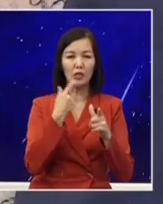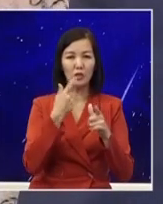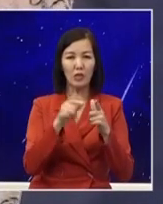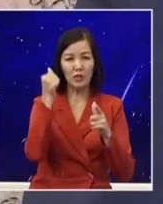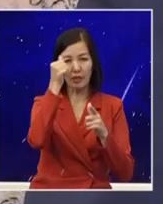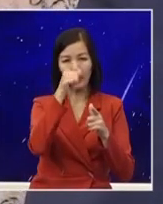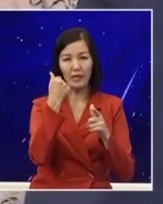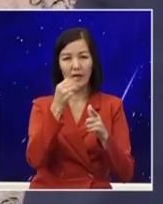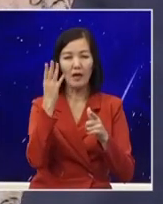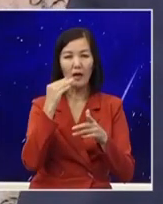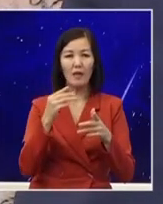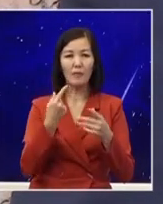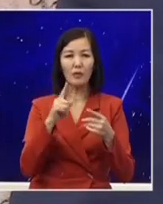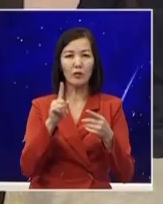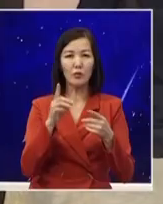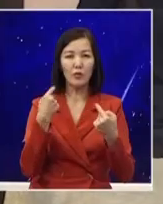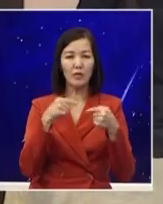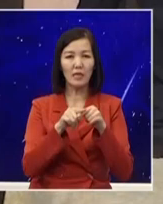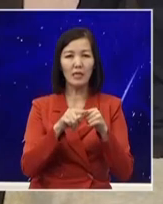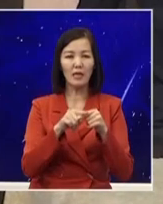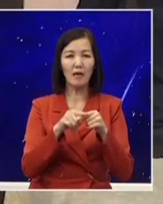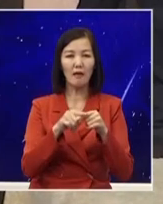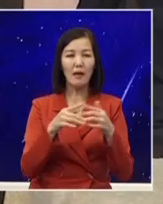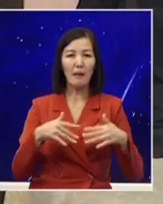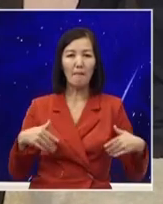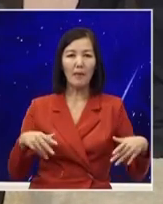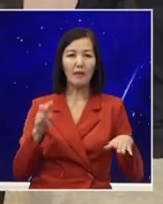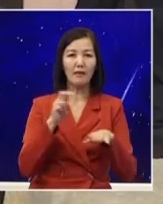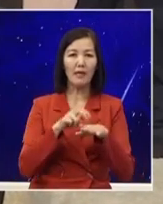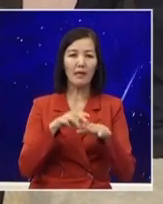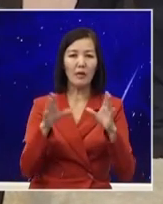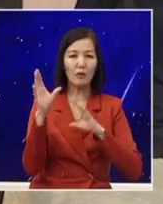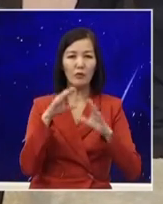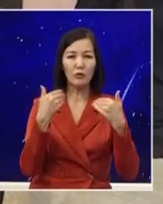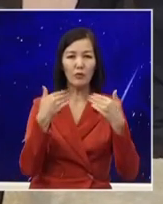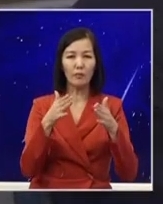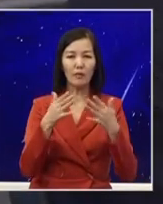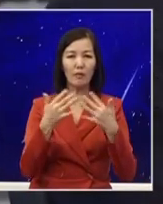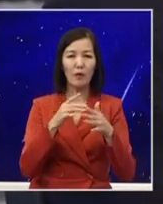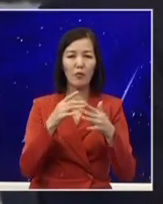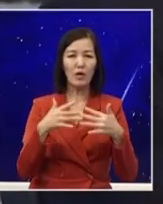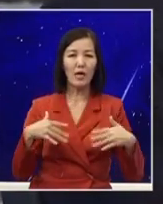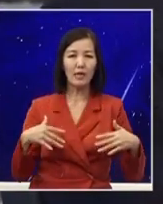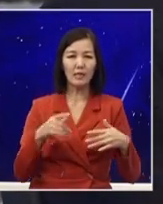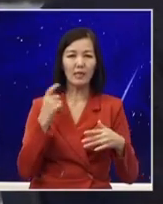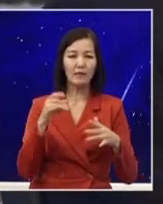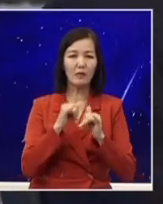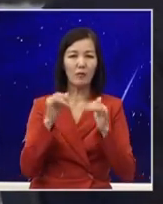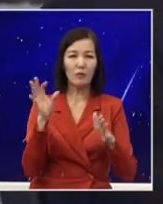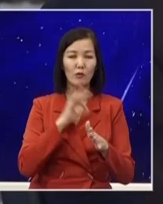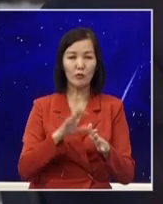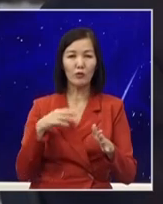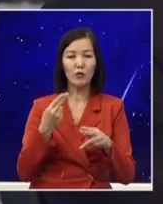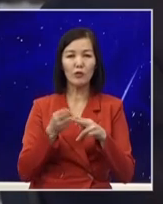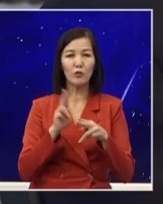1929-32 жылдары Алматы зоотехникалық мал дәрігерлік институтын бітіріп, елдегі мал шаруашылығы дамуына өзіндік үлес қосқан.